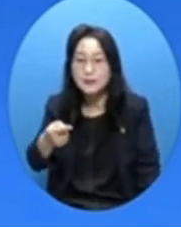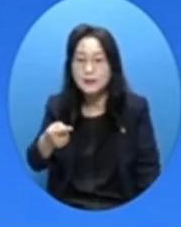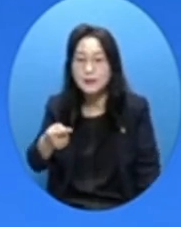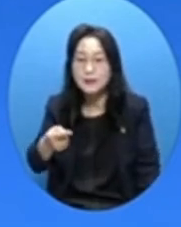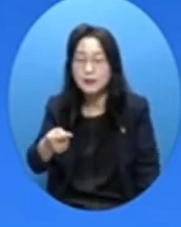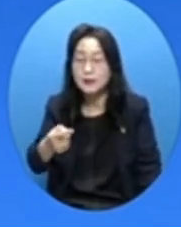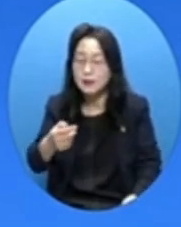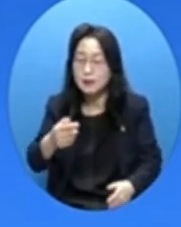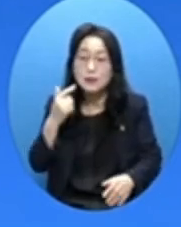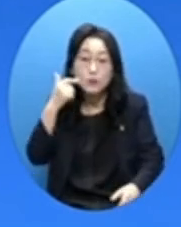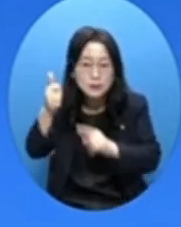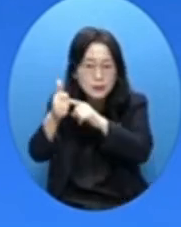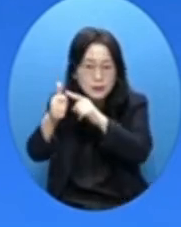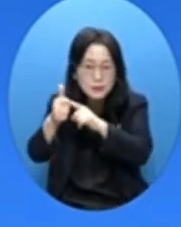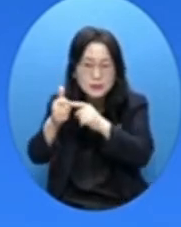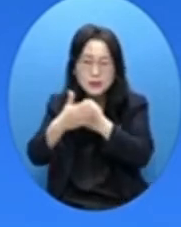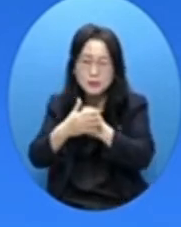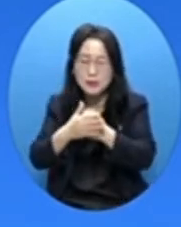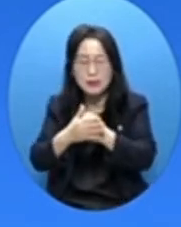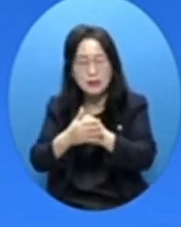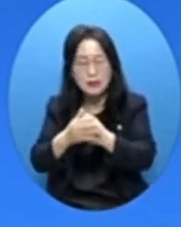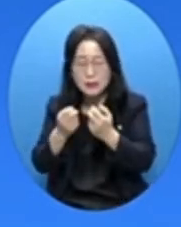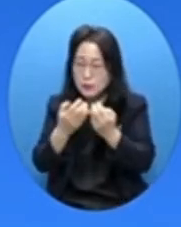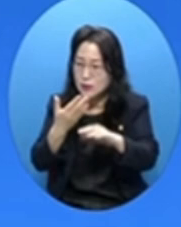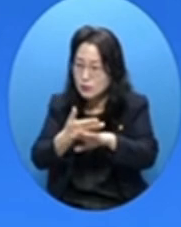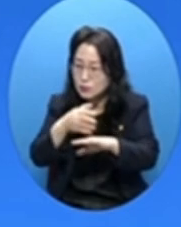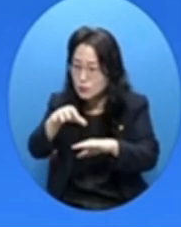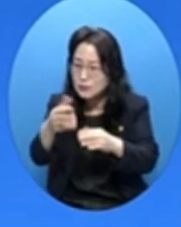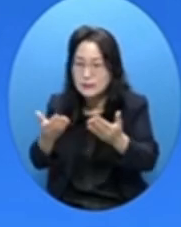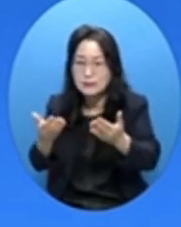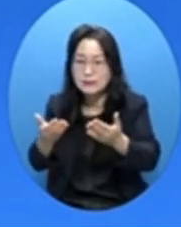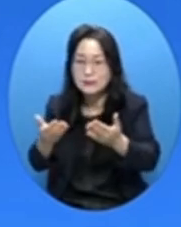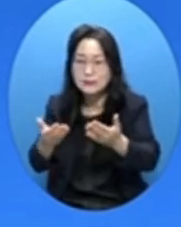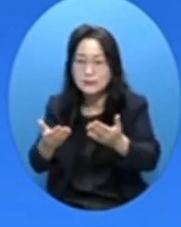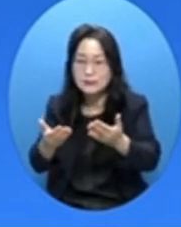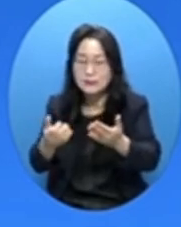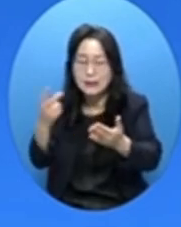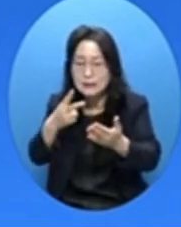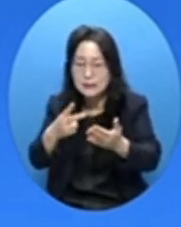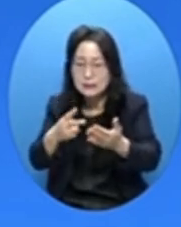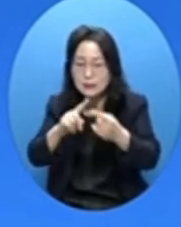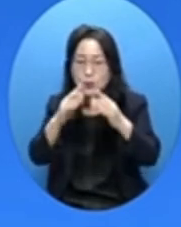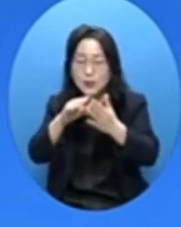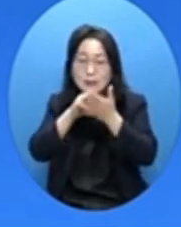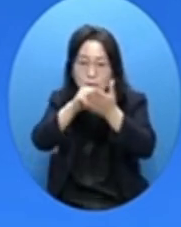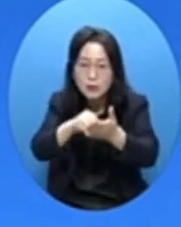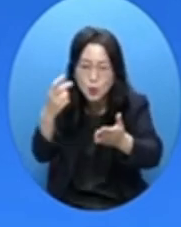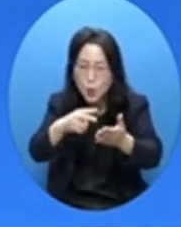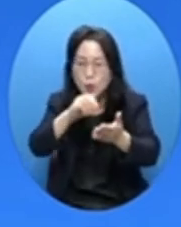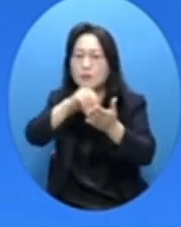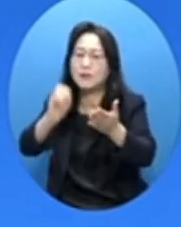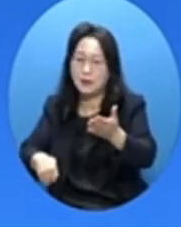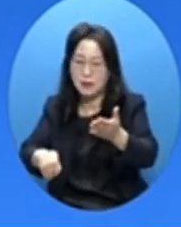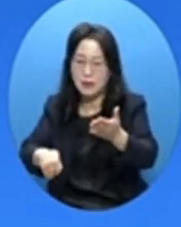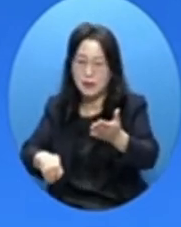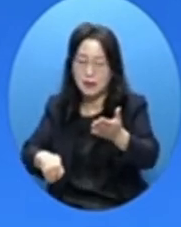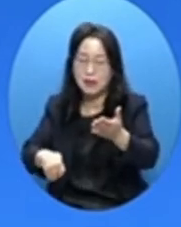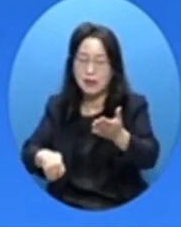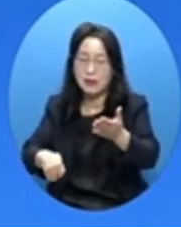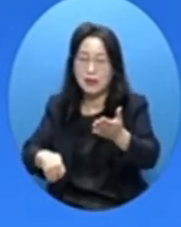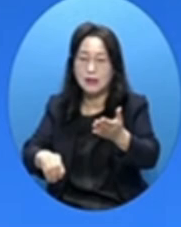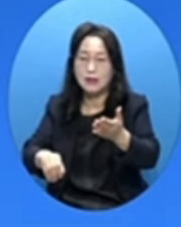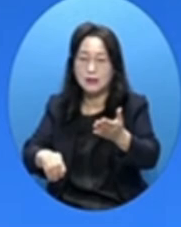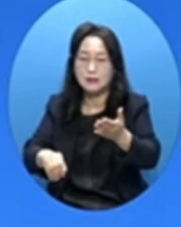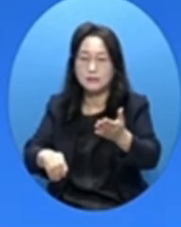주 중이니까 그래도 다시 이러한 돼서 또 사업을 시작했다가 또 사임하고 이렇게